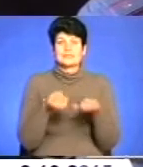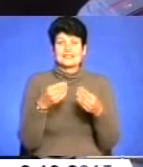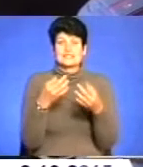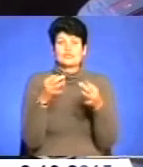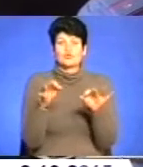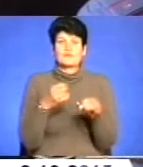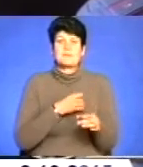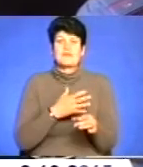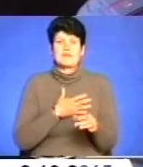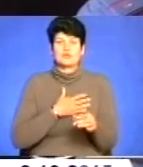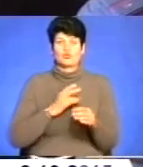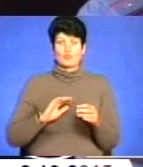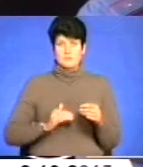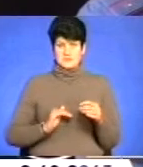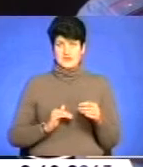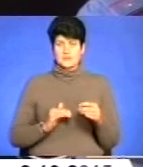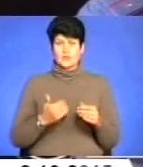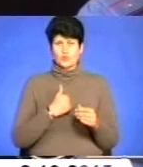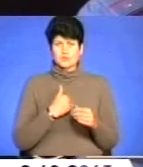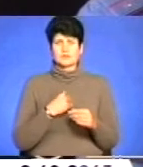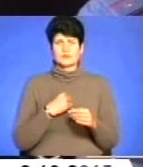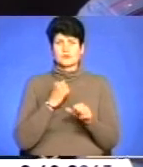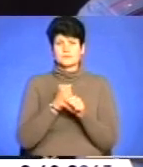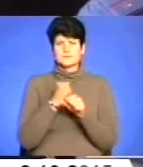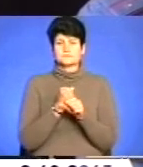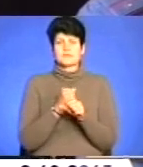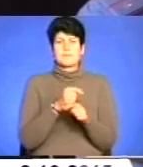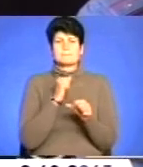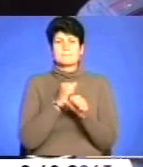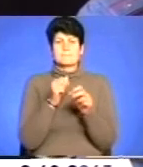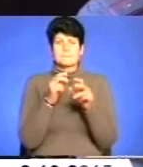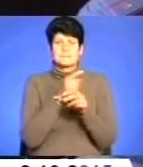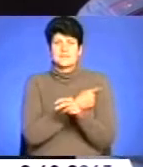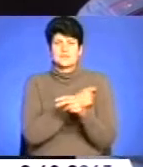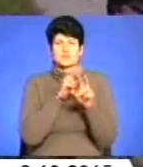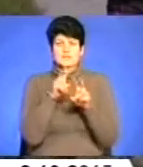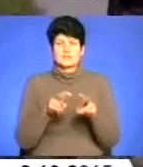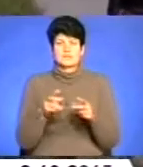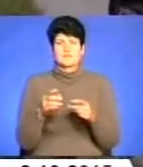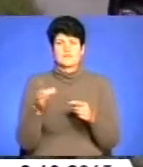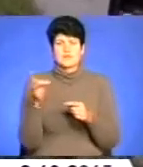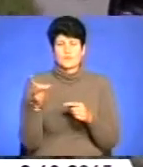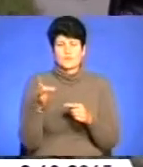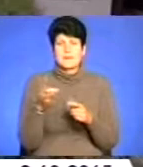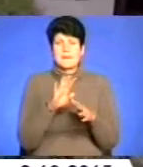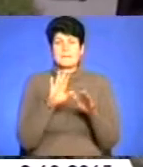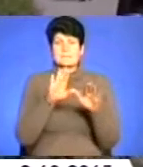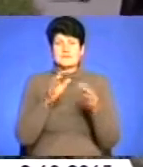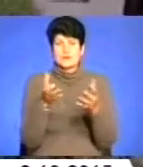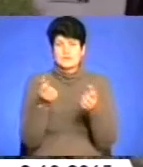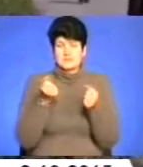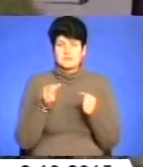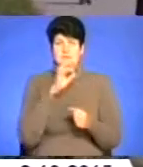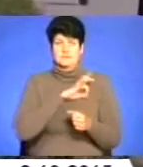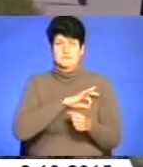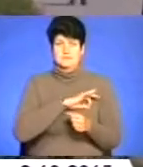приватному підприємцю, який нам хотів здійснювати медичне обстеження мешканців даного району. Після отримання неправомірної вигоди